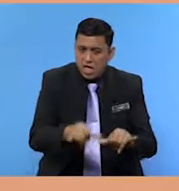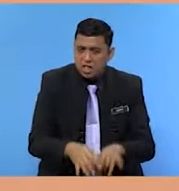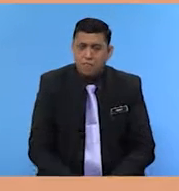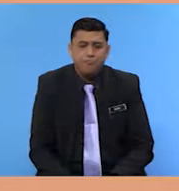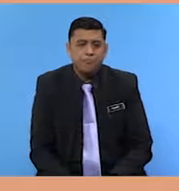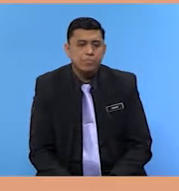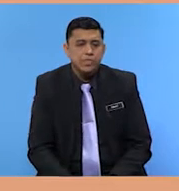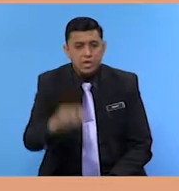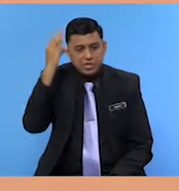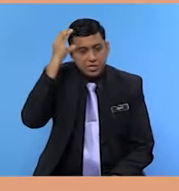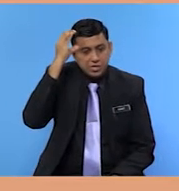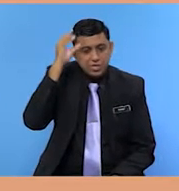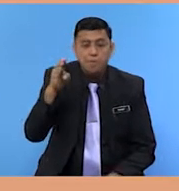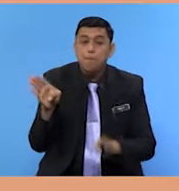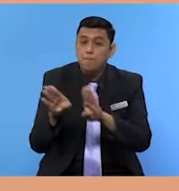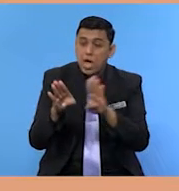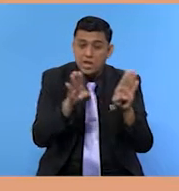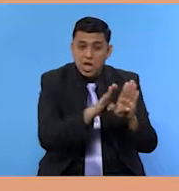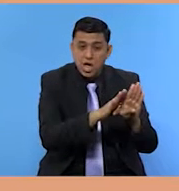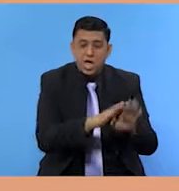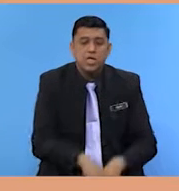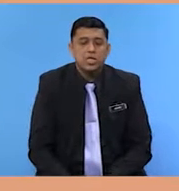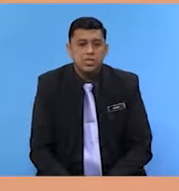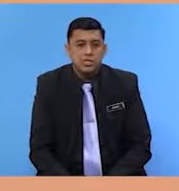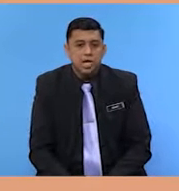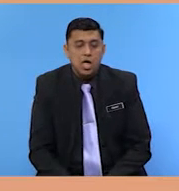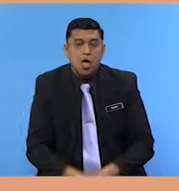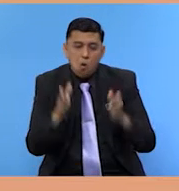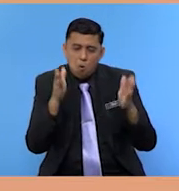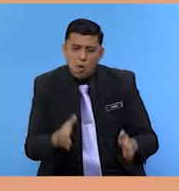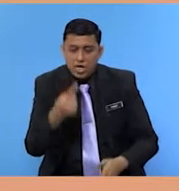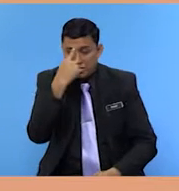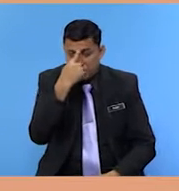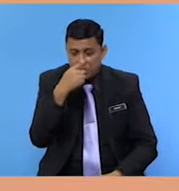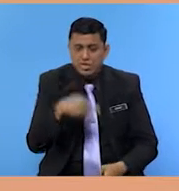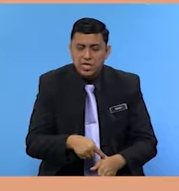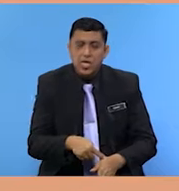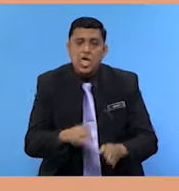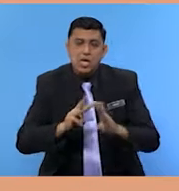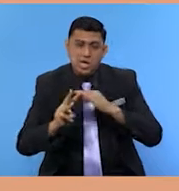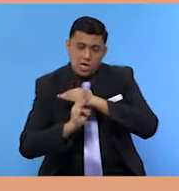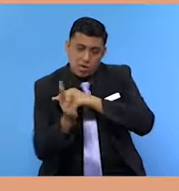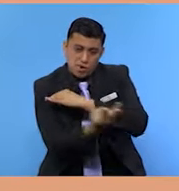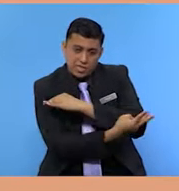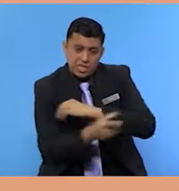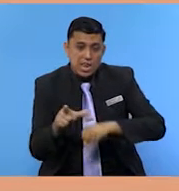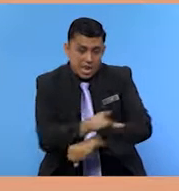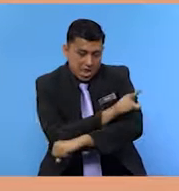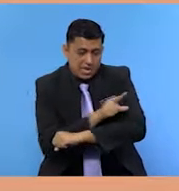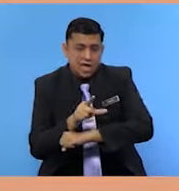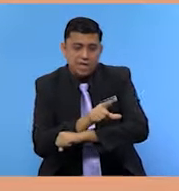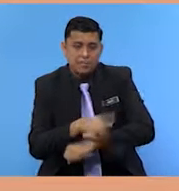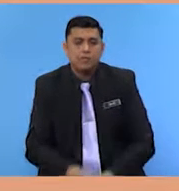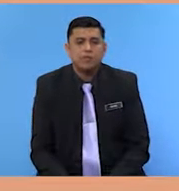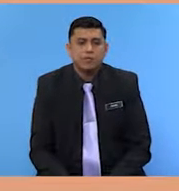manakala orang Cina ditempatkan di kawasan bandar dan lombong, manakala orang India diletakkan di kawasan-kawasan ladang dan estate di